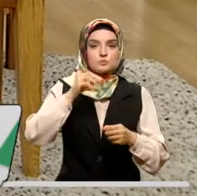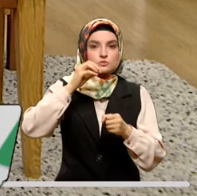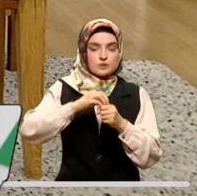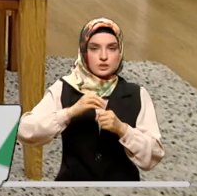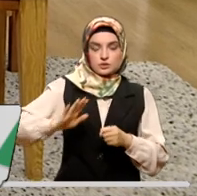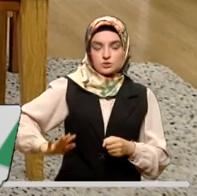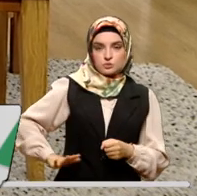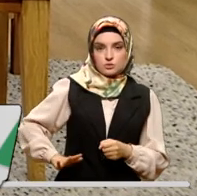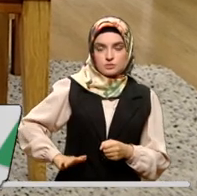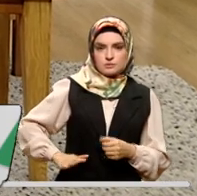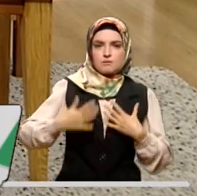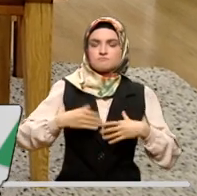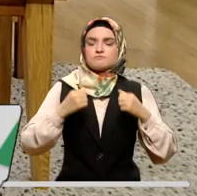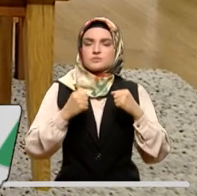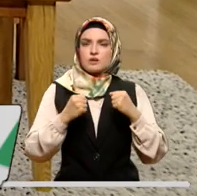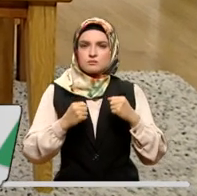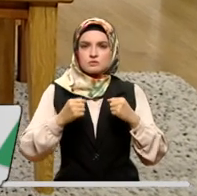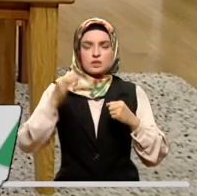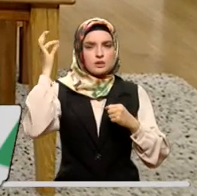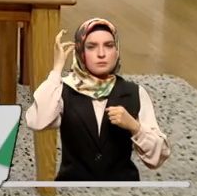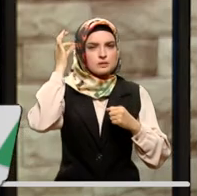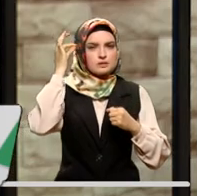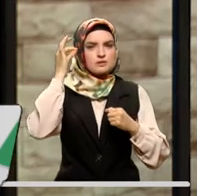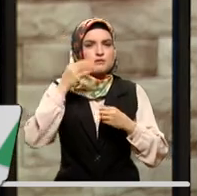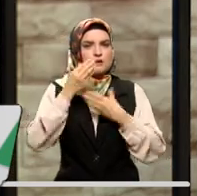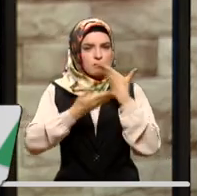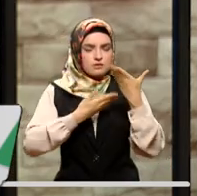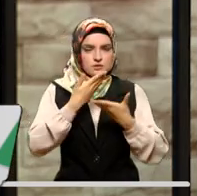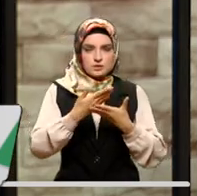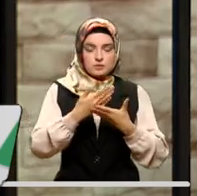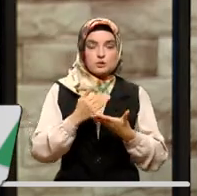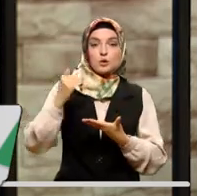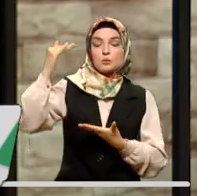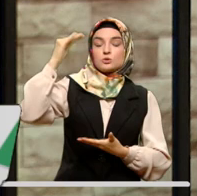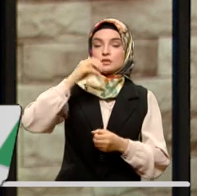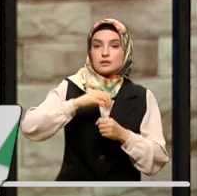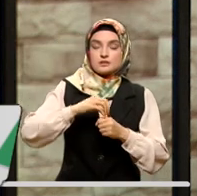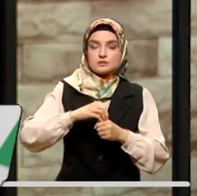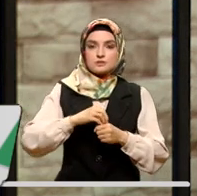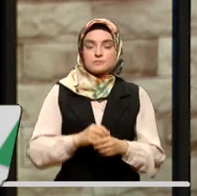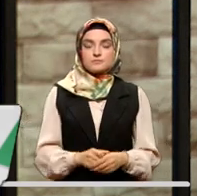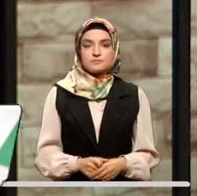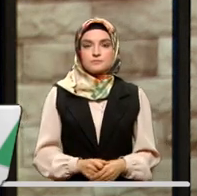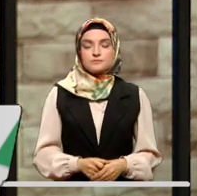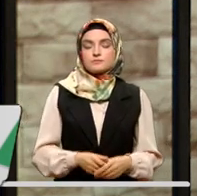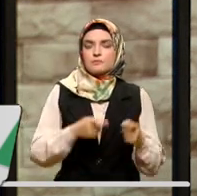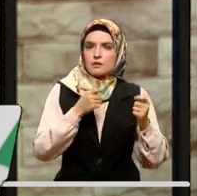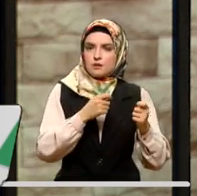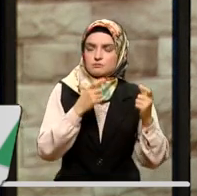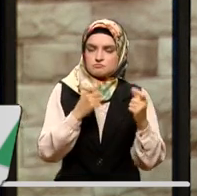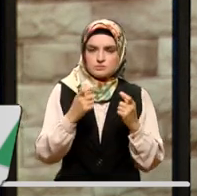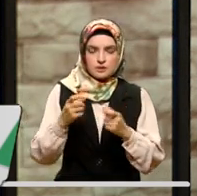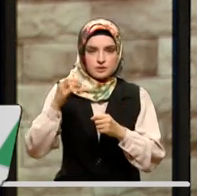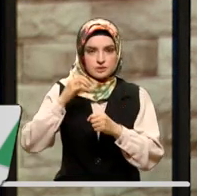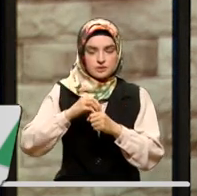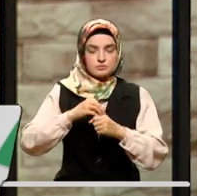çocuklarımızı sağlıklı bilgiyle donatabileceğimiz hem büyükler için hem de eğitim kurumları için, işte bizim